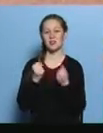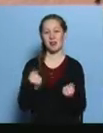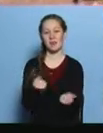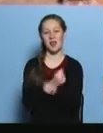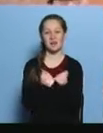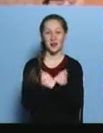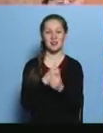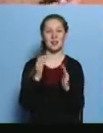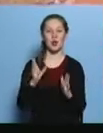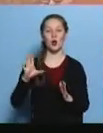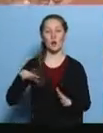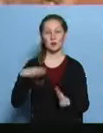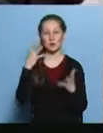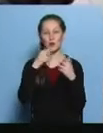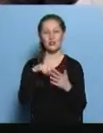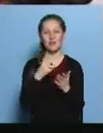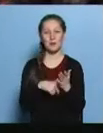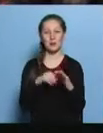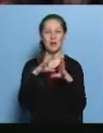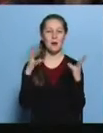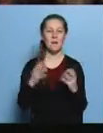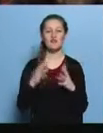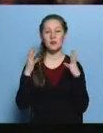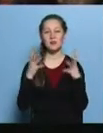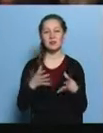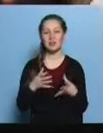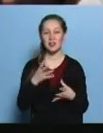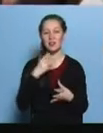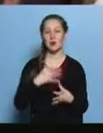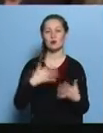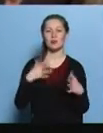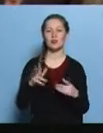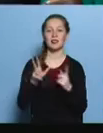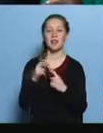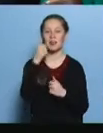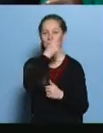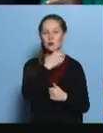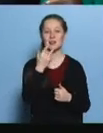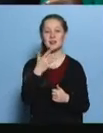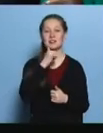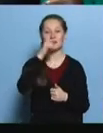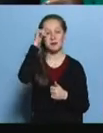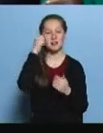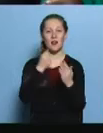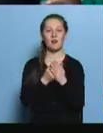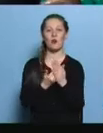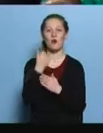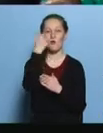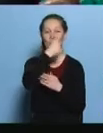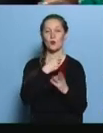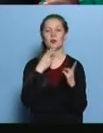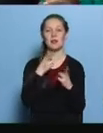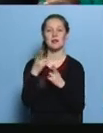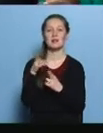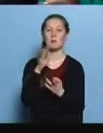И только потом серьезный разговор обо всем на свете. Дед Мороз уже третий год подряд, за несколько месяцев до Нового года, совершает турне по